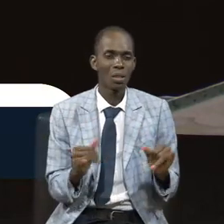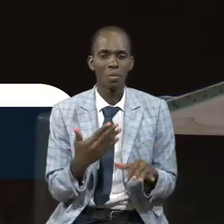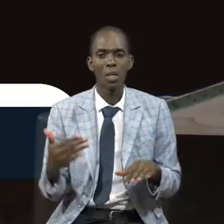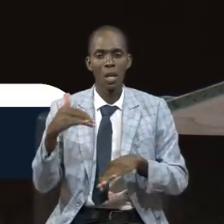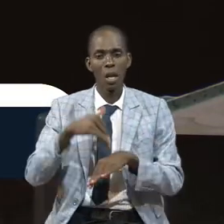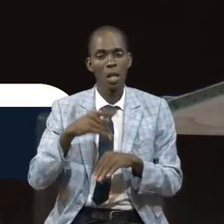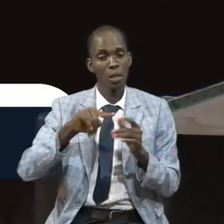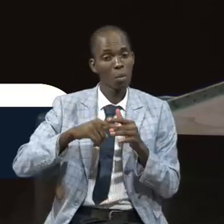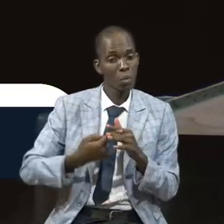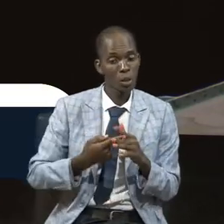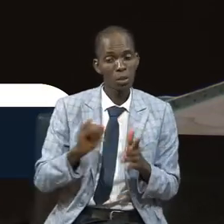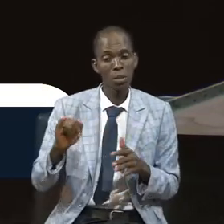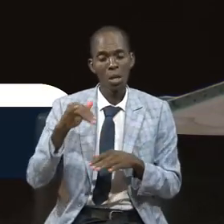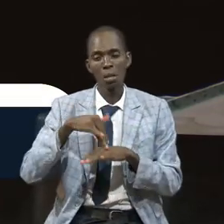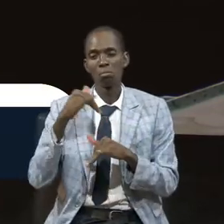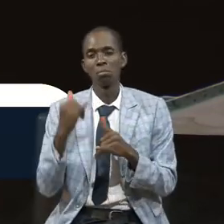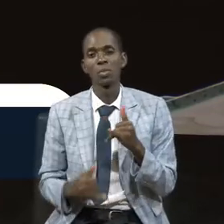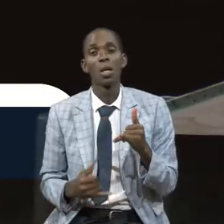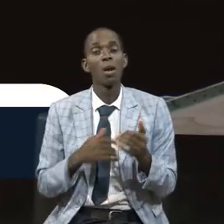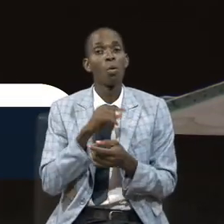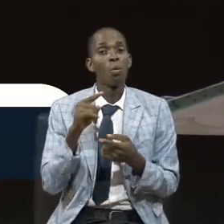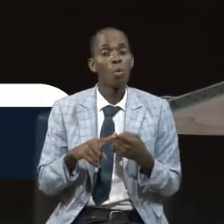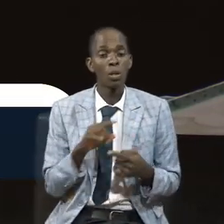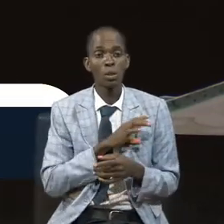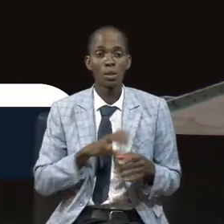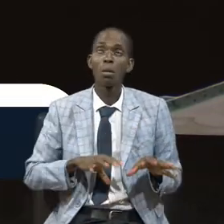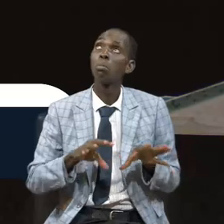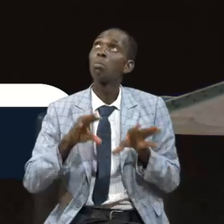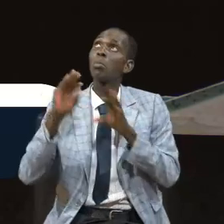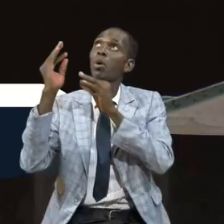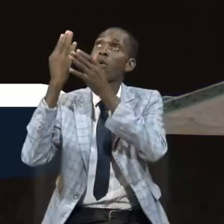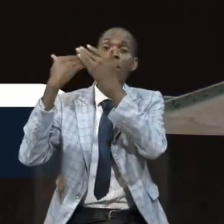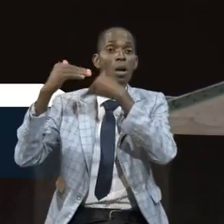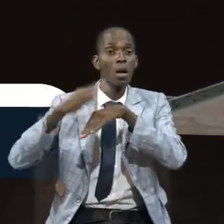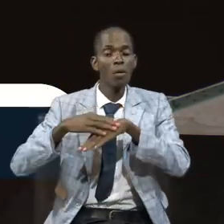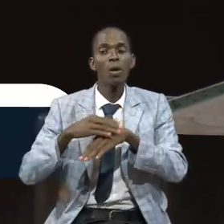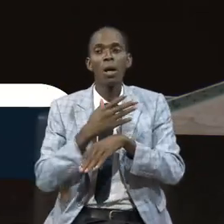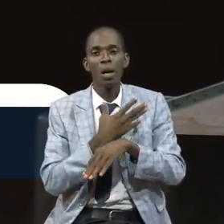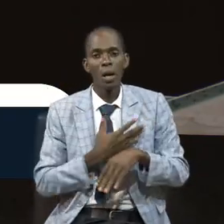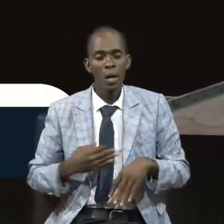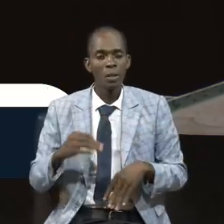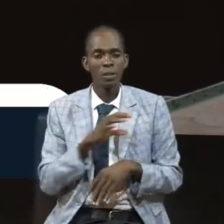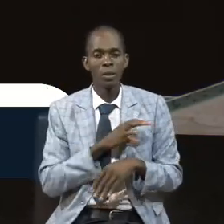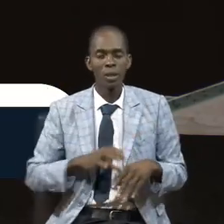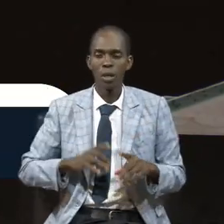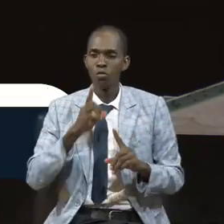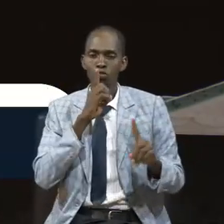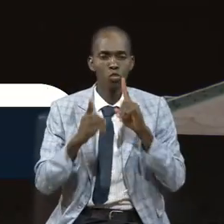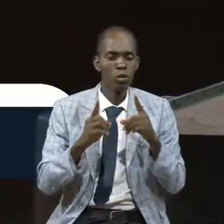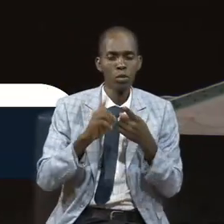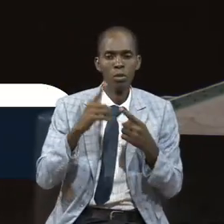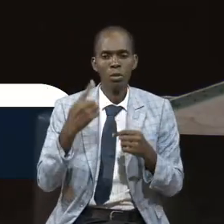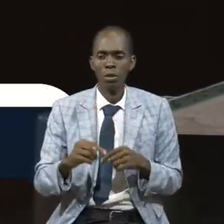au commencement et à la fin. Même lorsqu'il est allé au ciel, il allait parler à l'église, les